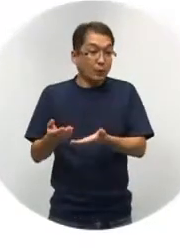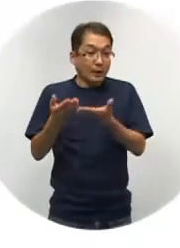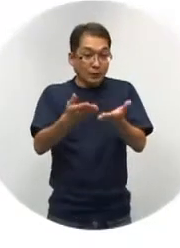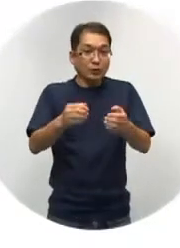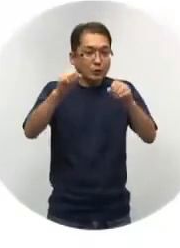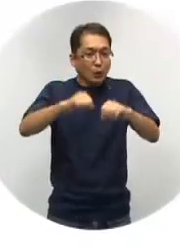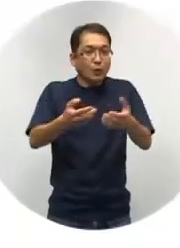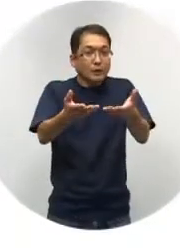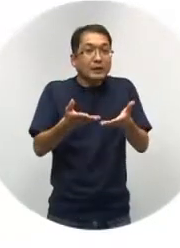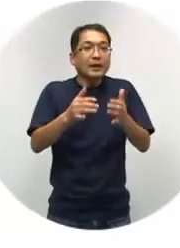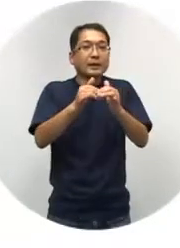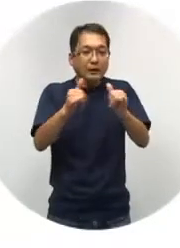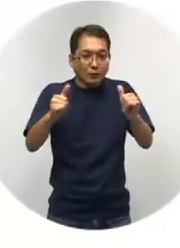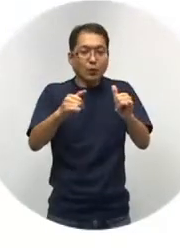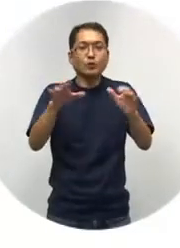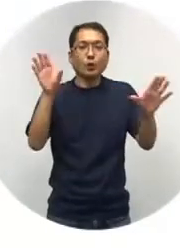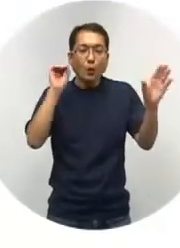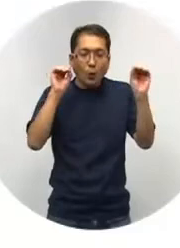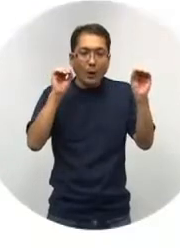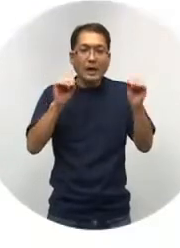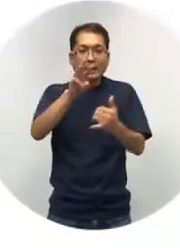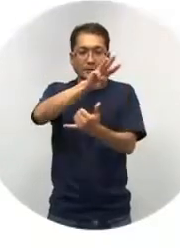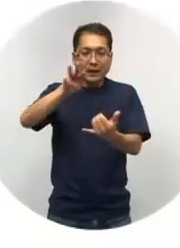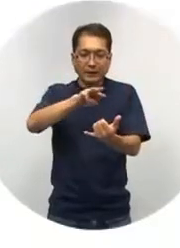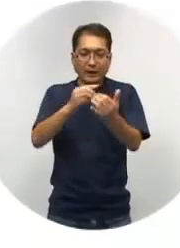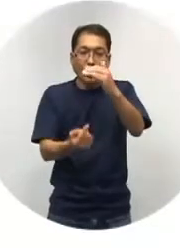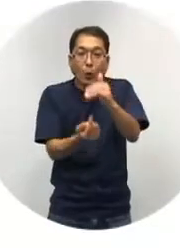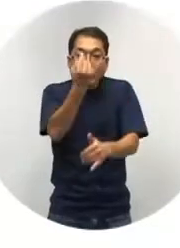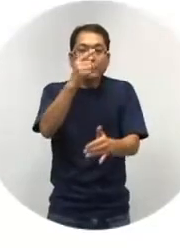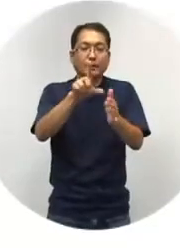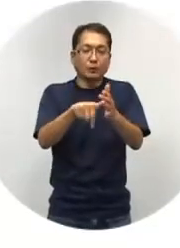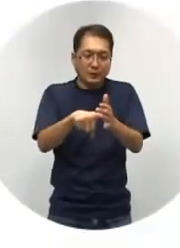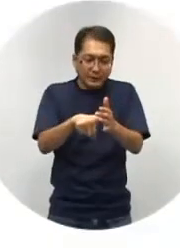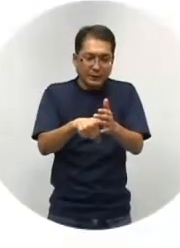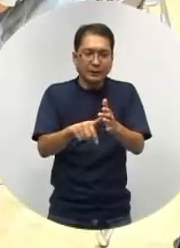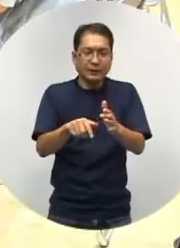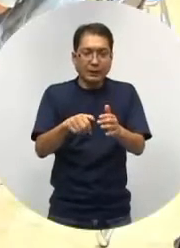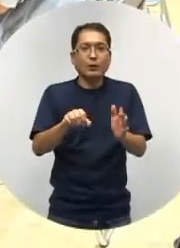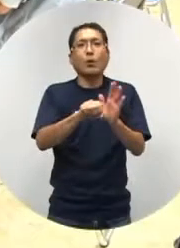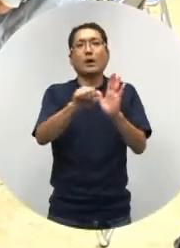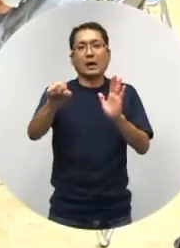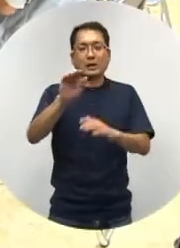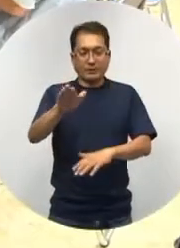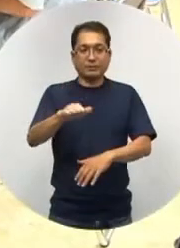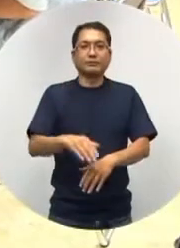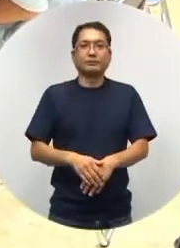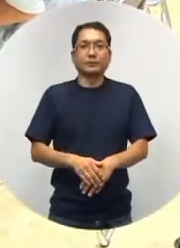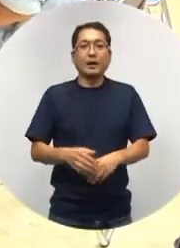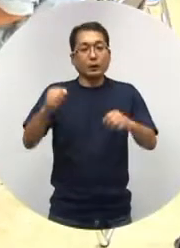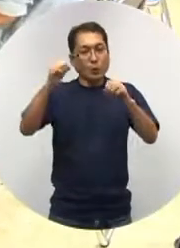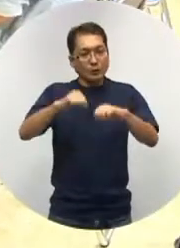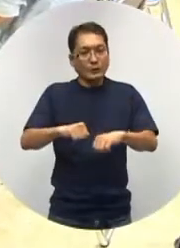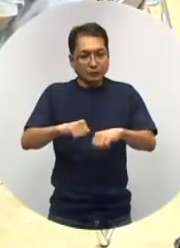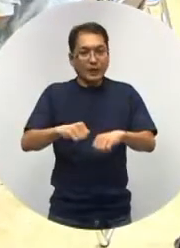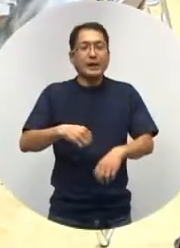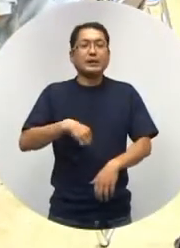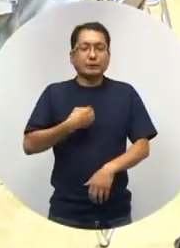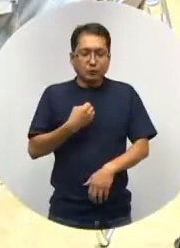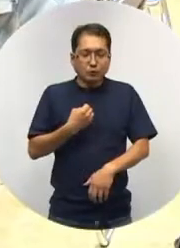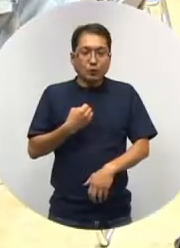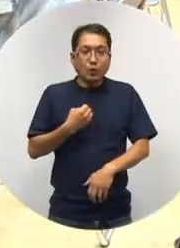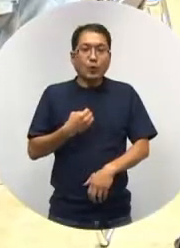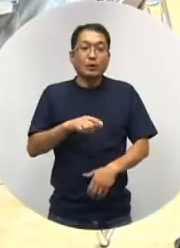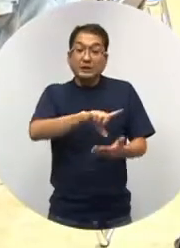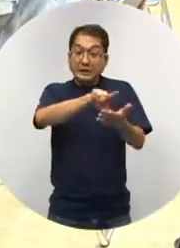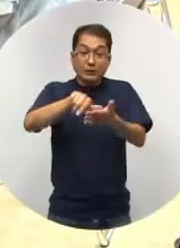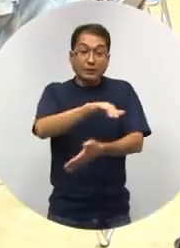いただいた方の情報は災害が発生した時に役立つものです。同意をしてご自身のことを地域の皆